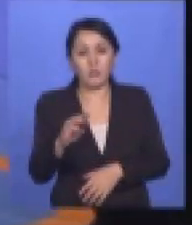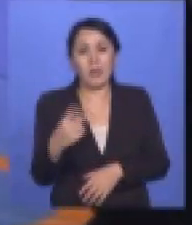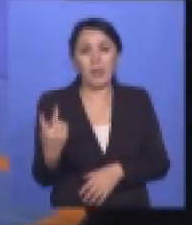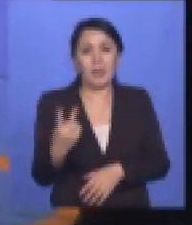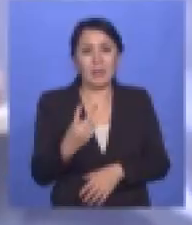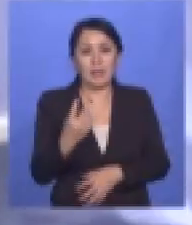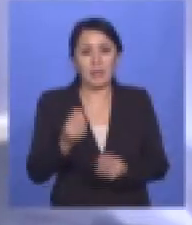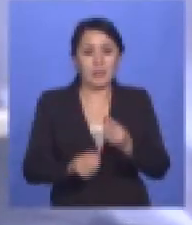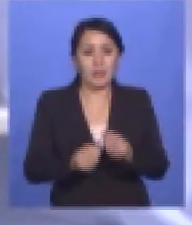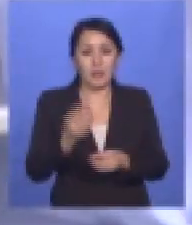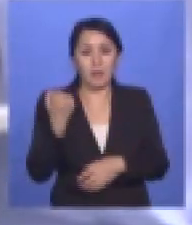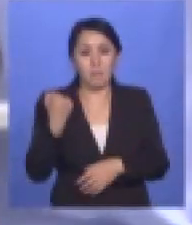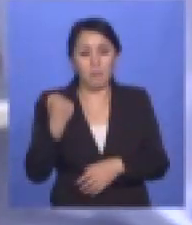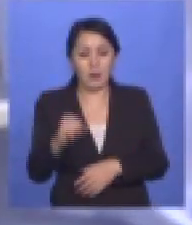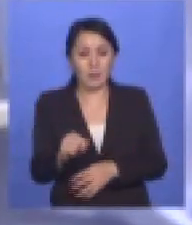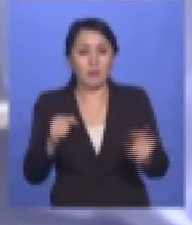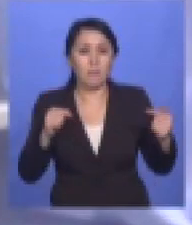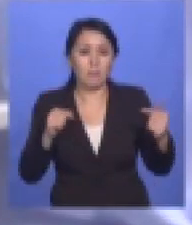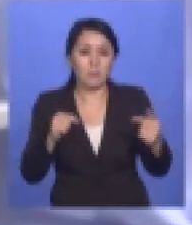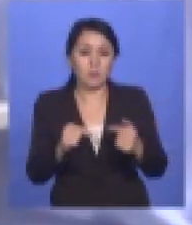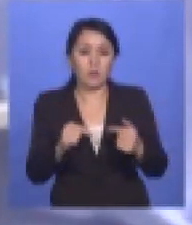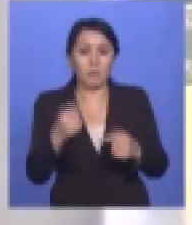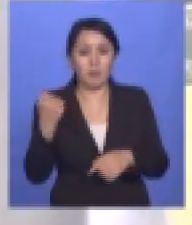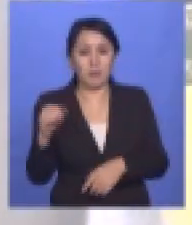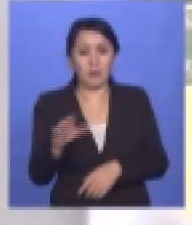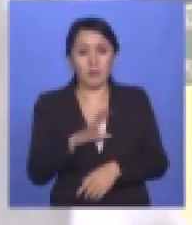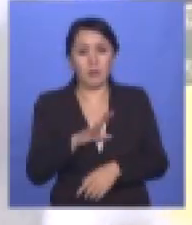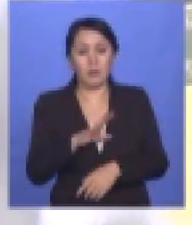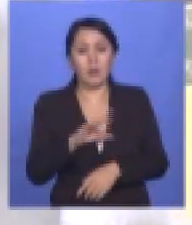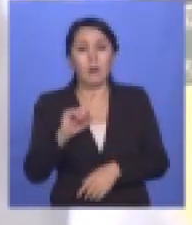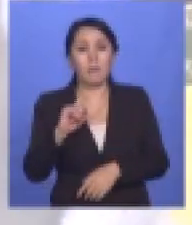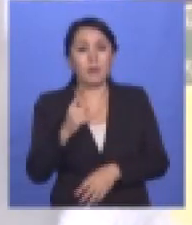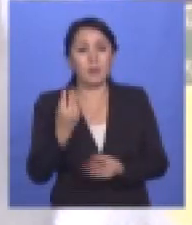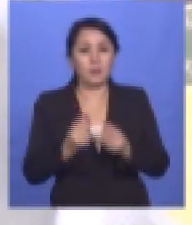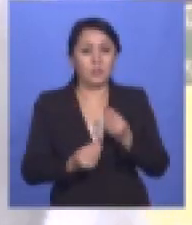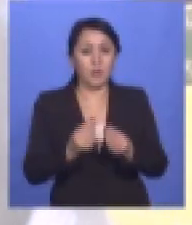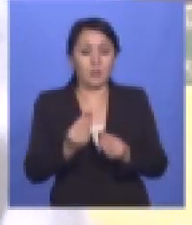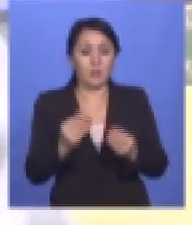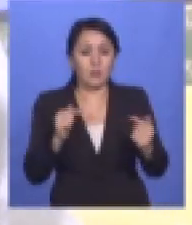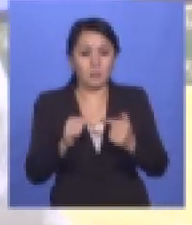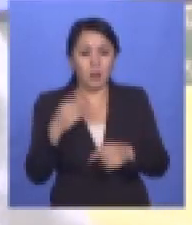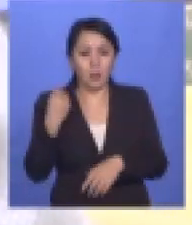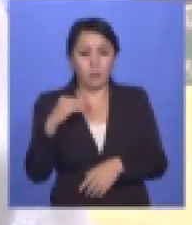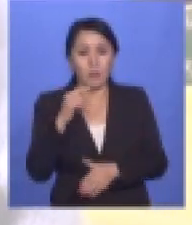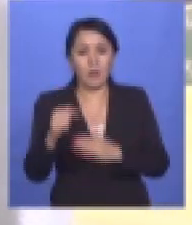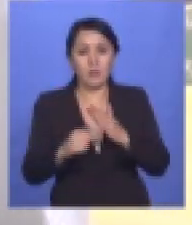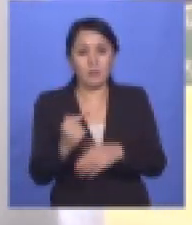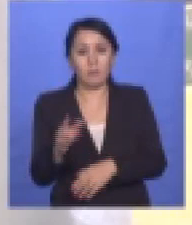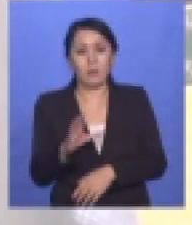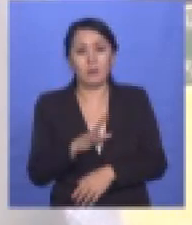кезеңнен сүрінбей өтті. Қарсыластарын айқын басымдықпен жеңіп келеді. Бірінші қарсыласым Ақтөбе қаласынан болды.